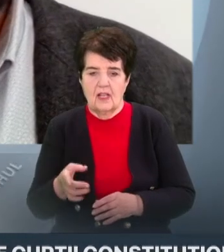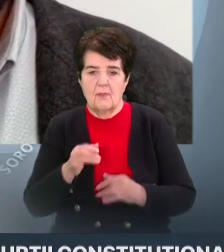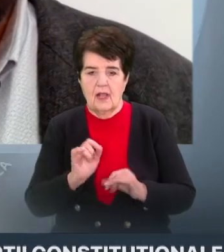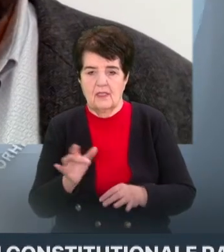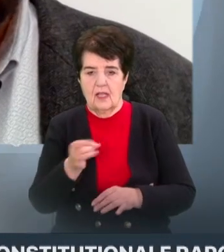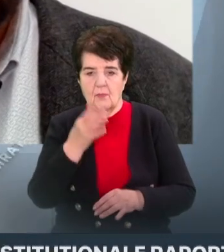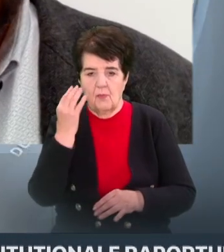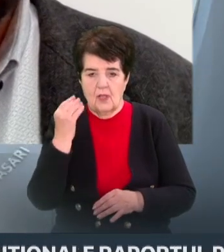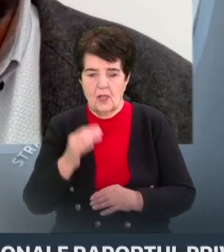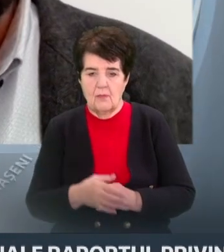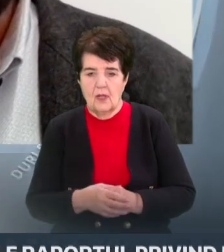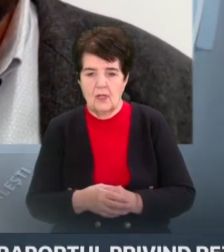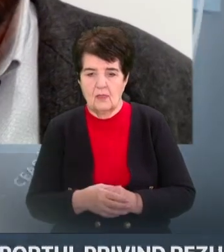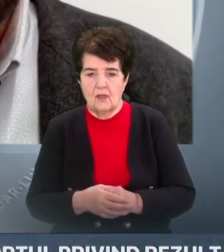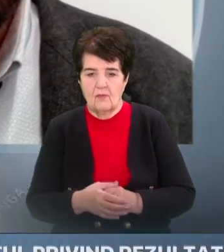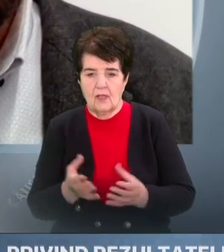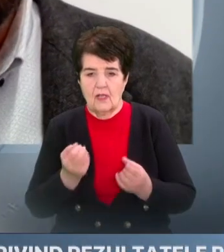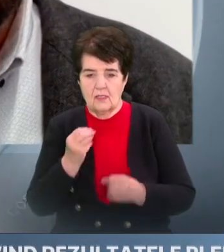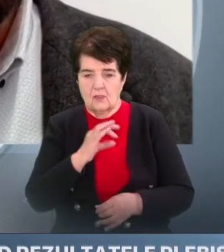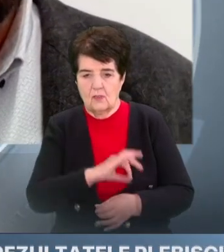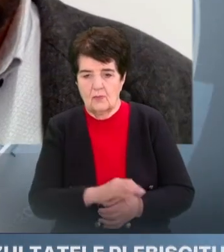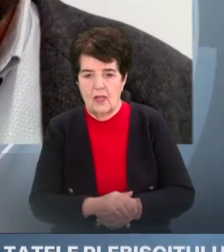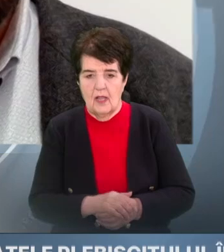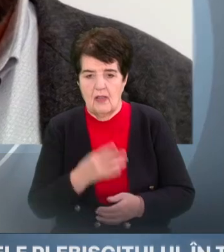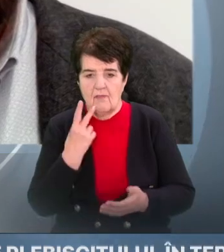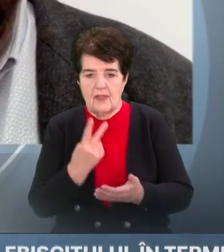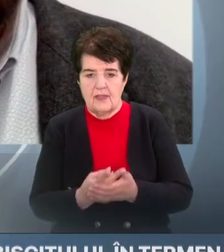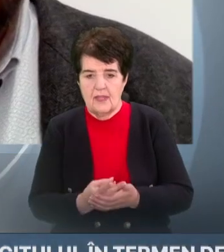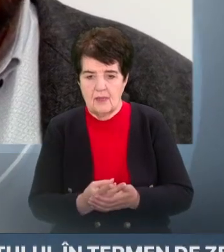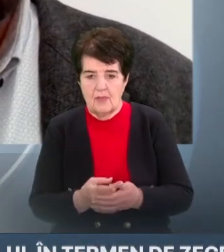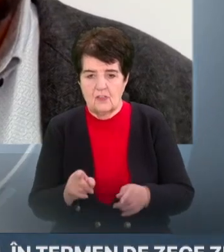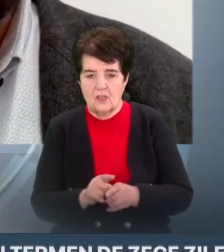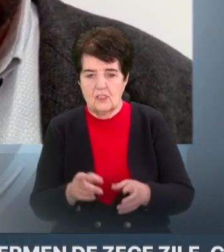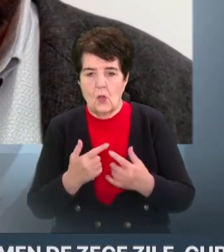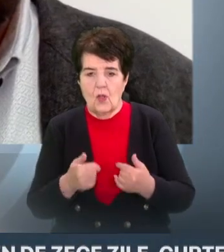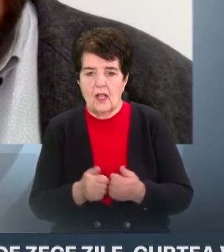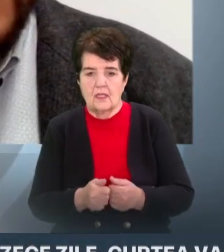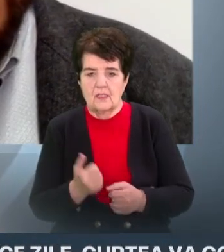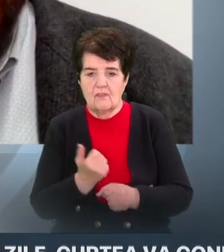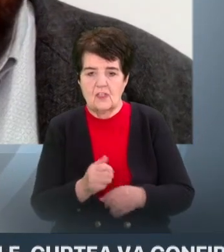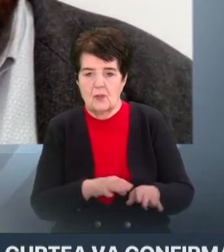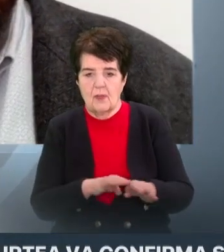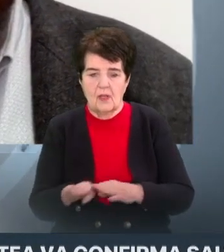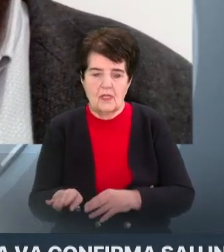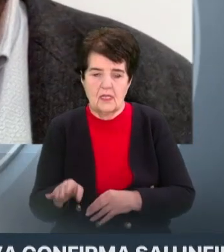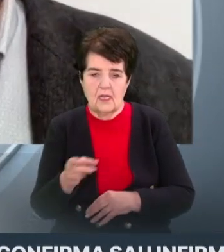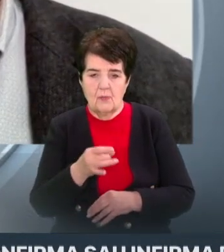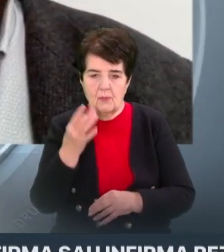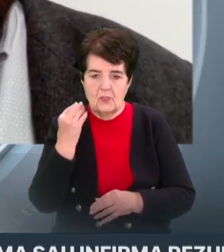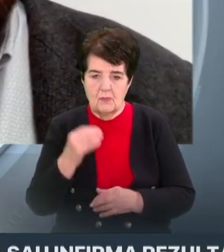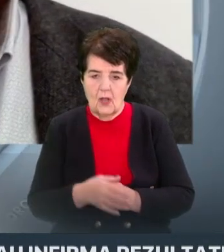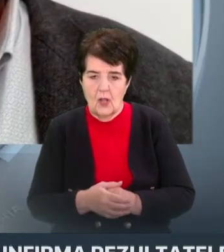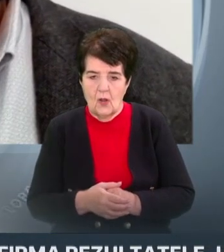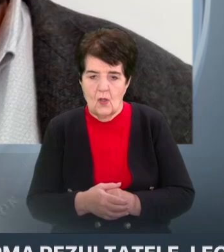Moldova se poate transforma într-un șoristan. Vedem cum această organizație a creat un stat paralel pe teritoriul Republicii Moldova